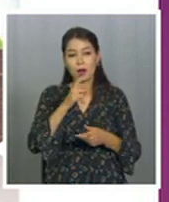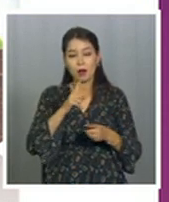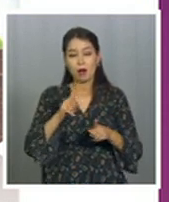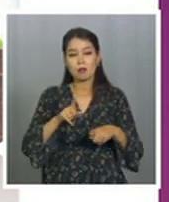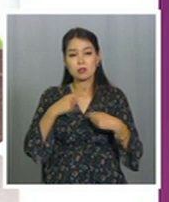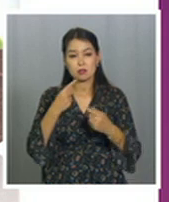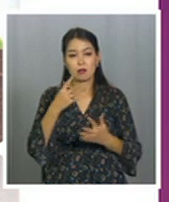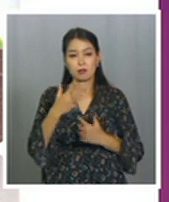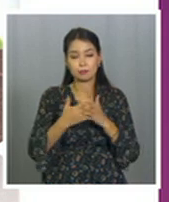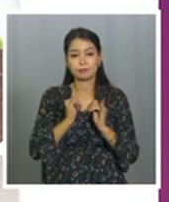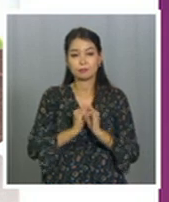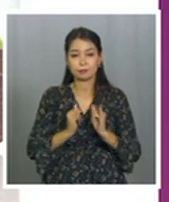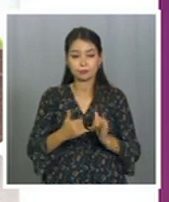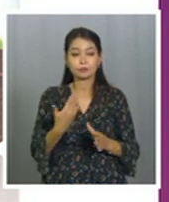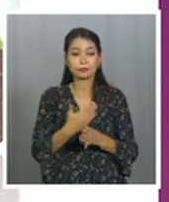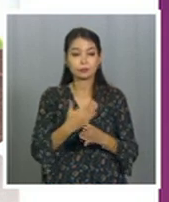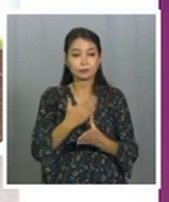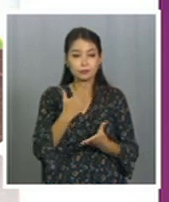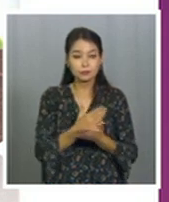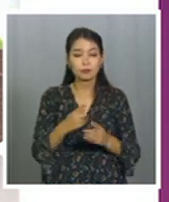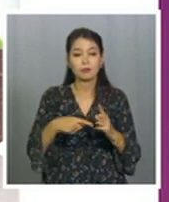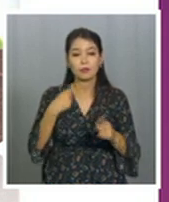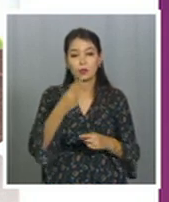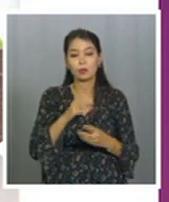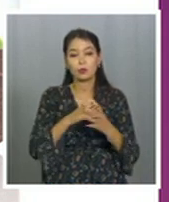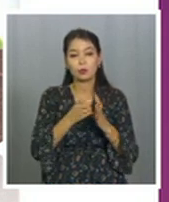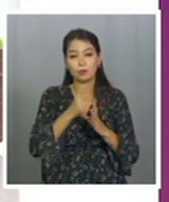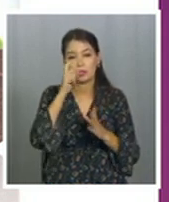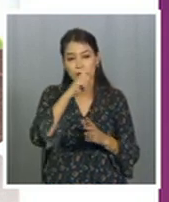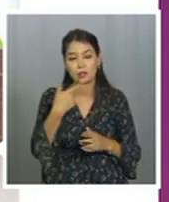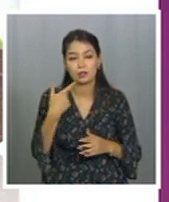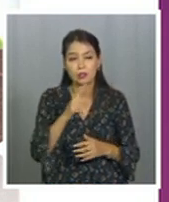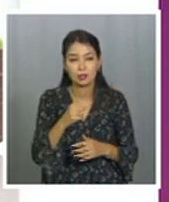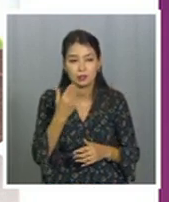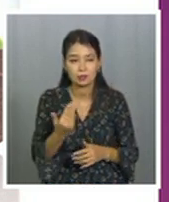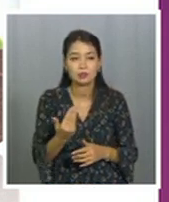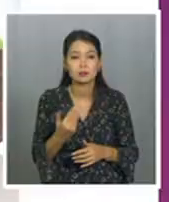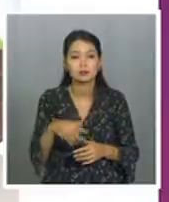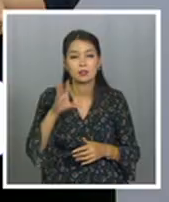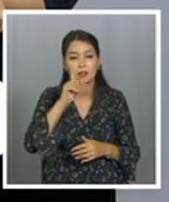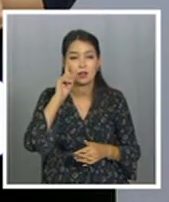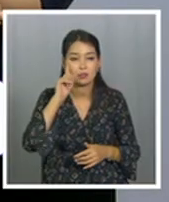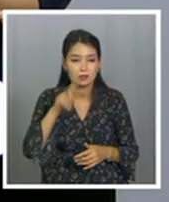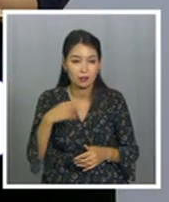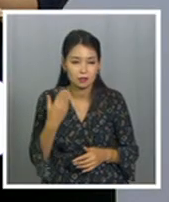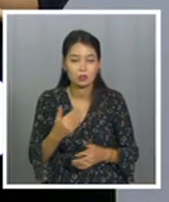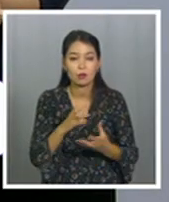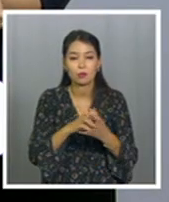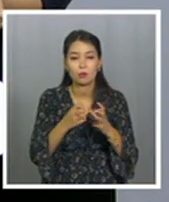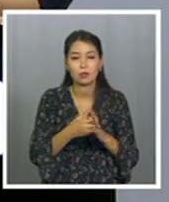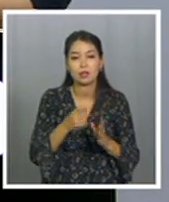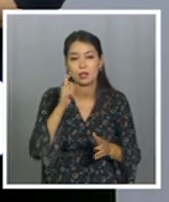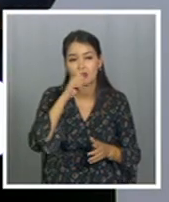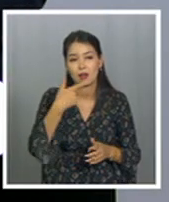көмектеседі. Келесі оқушылар көмір қышқыл газы. Жалпы сіздер химия пәнінен білесіздер, Көмір қышқыл газы негізіне